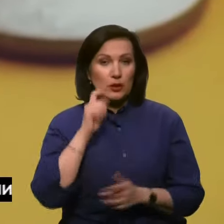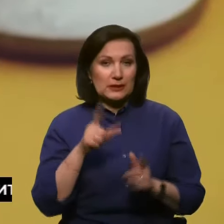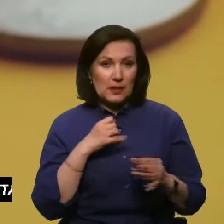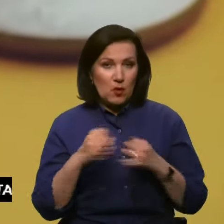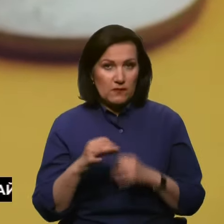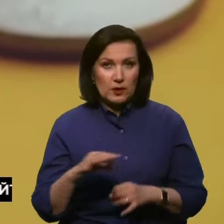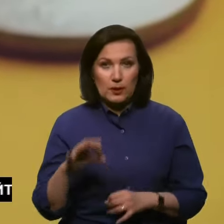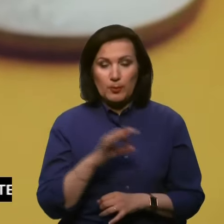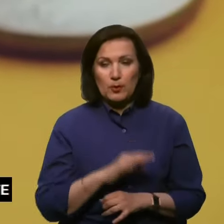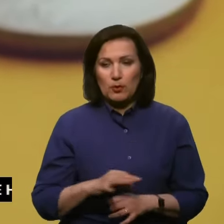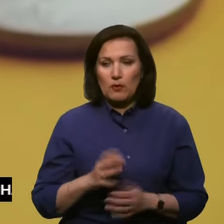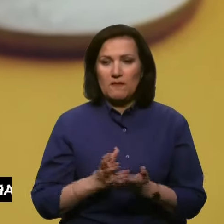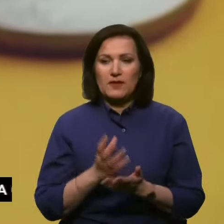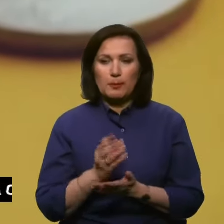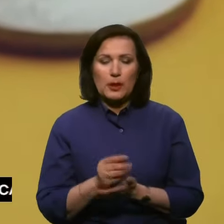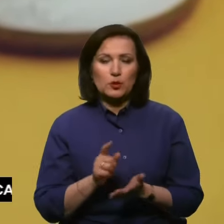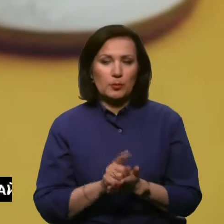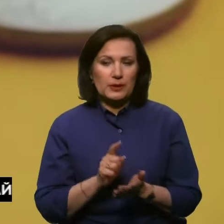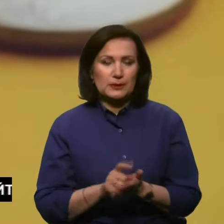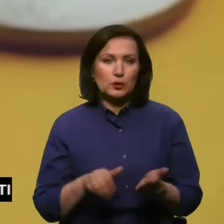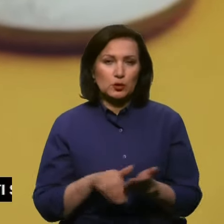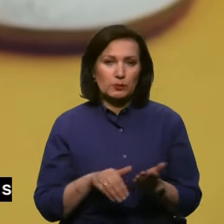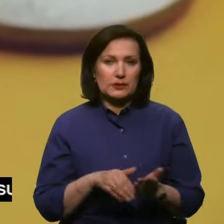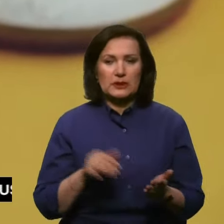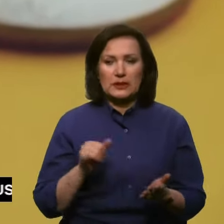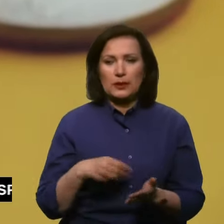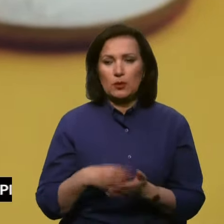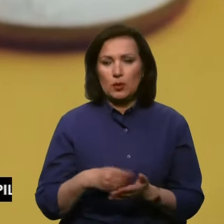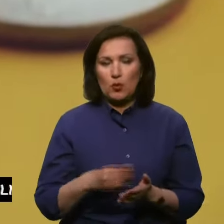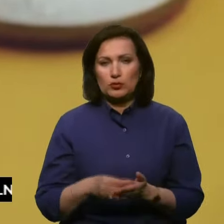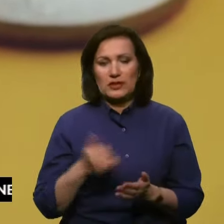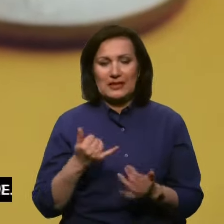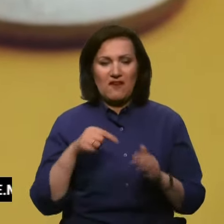з нею говорили про виплату пенсій, субсидій і грошам для внутрішньопереміщених осіб.